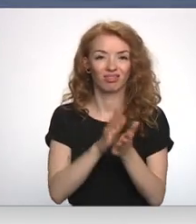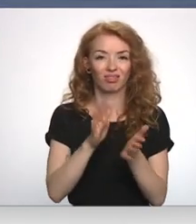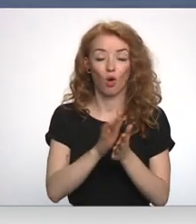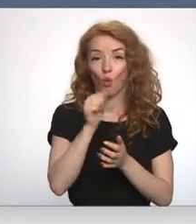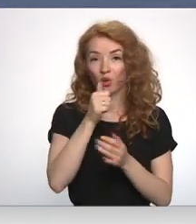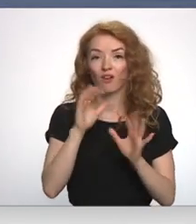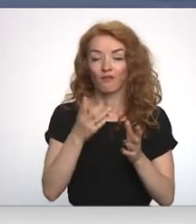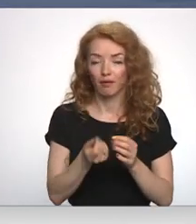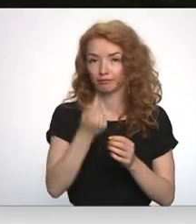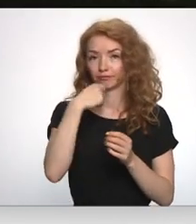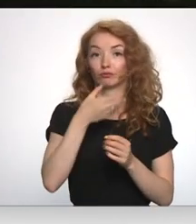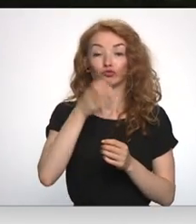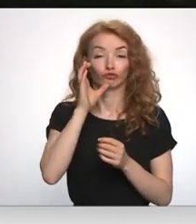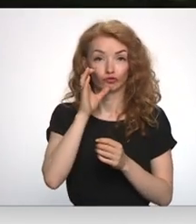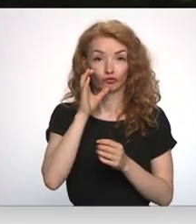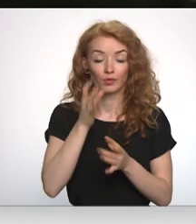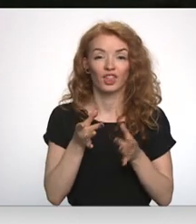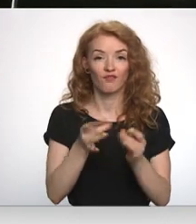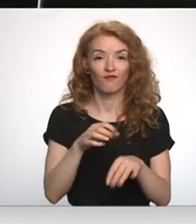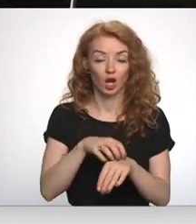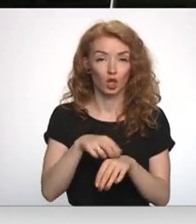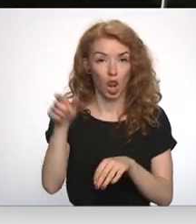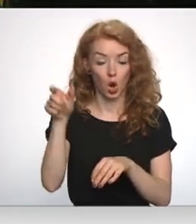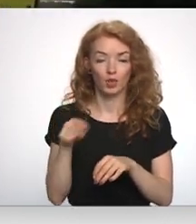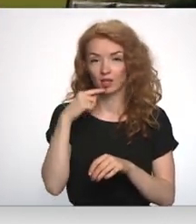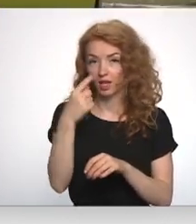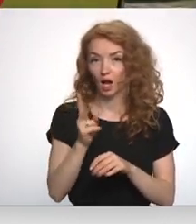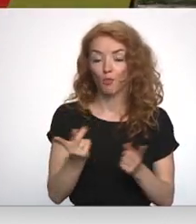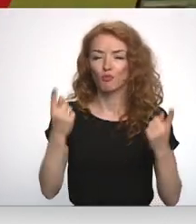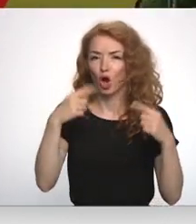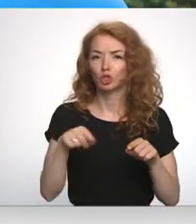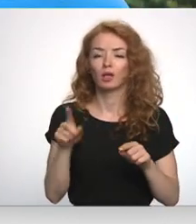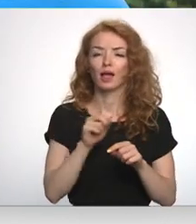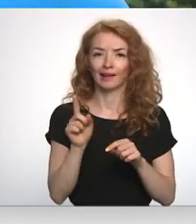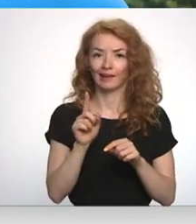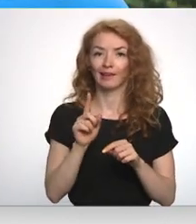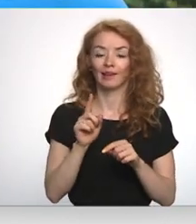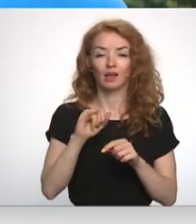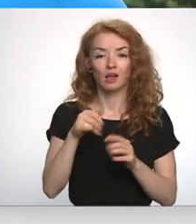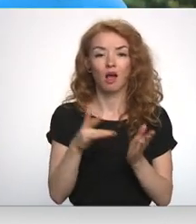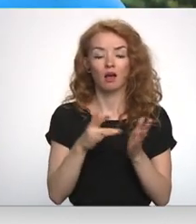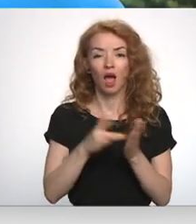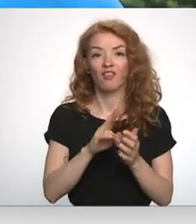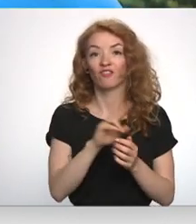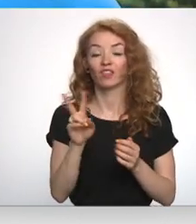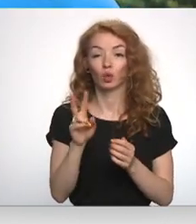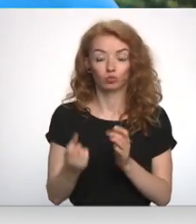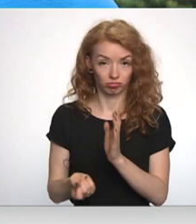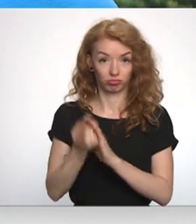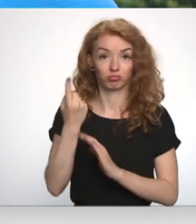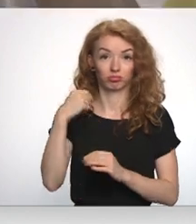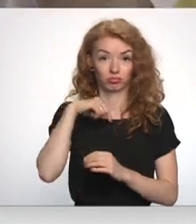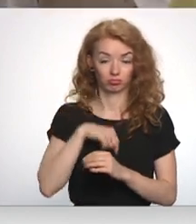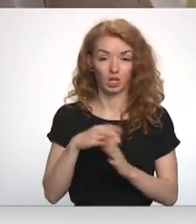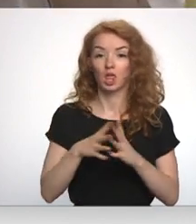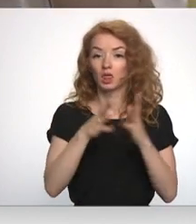vai to dzerot. Infektoloģi Baiba Rozentāla uzsver, ka šobrīd gan aktuāla ir kāda enterovīrusa ierosināta saslimšana, par